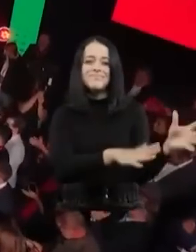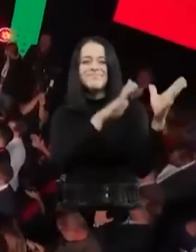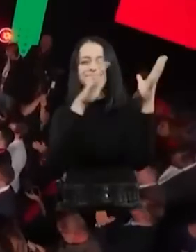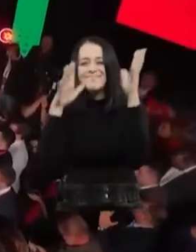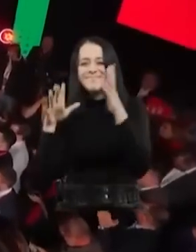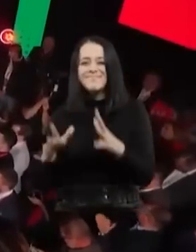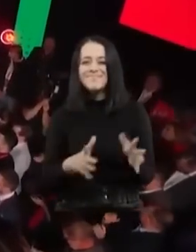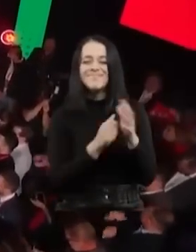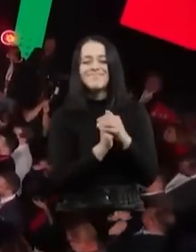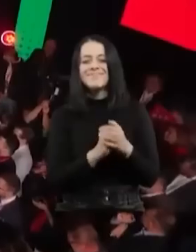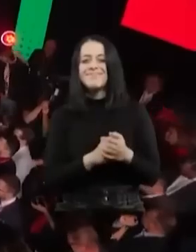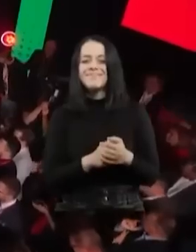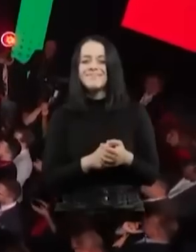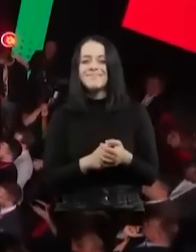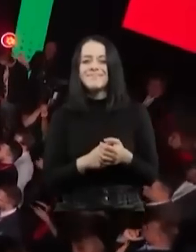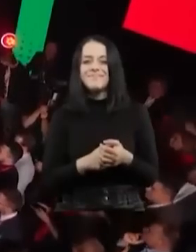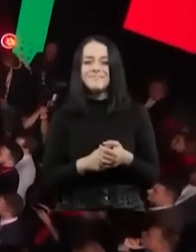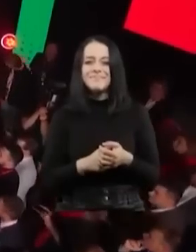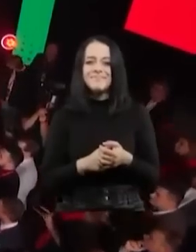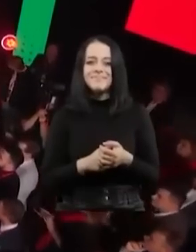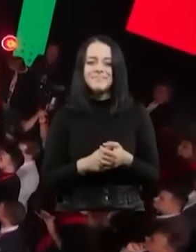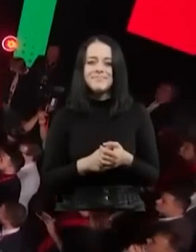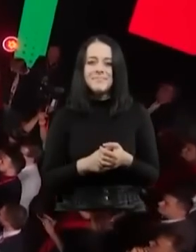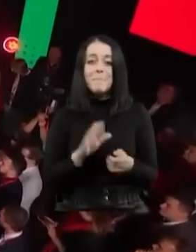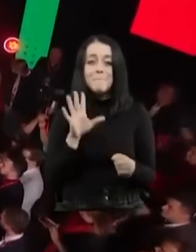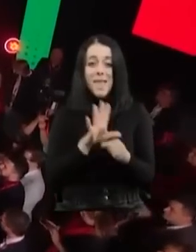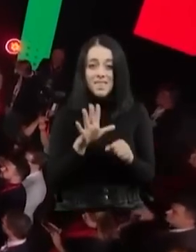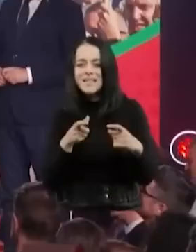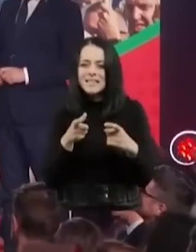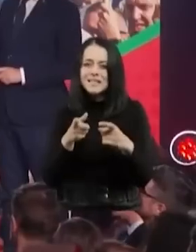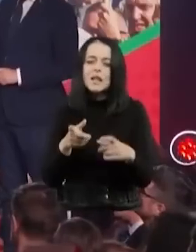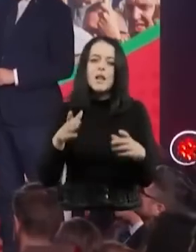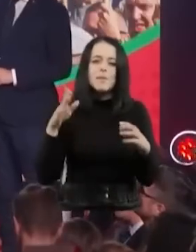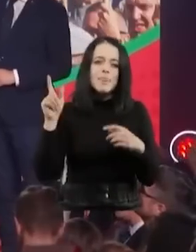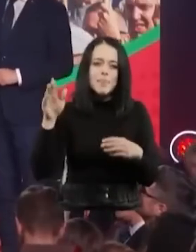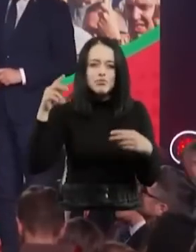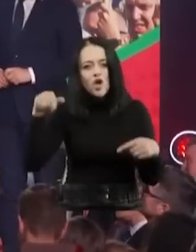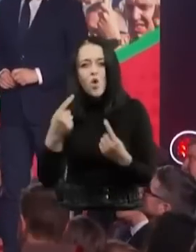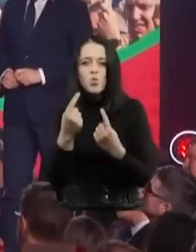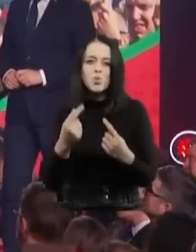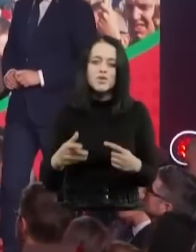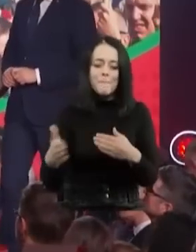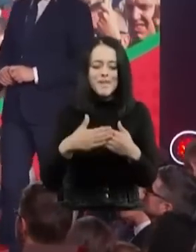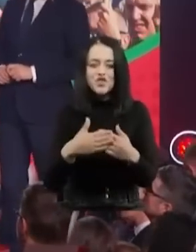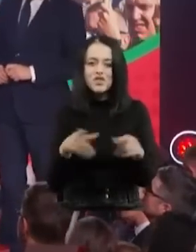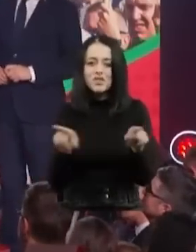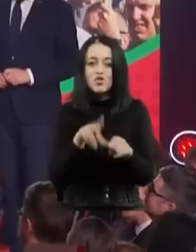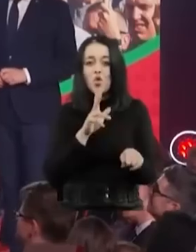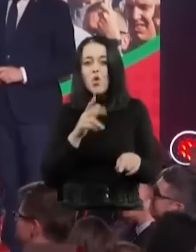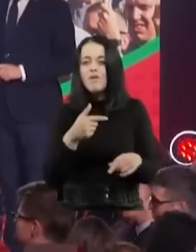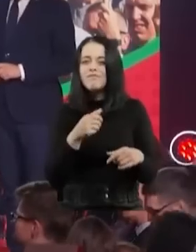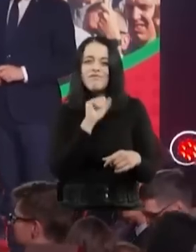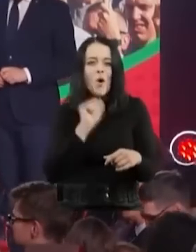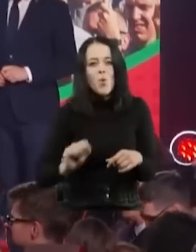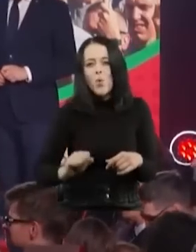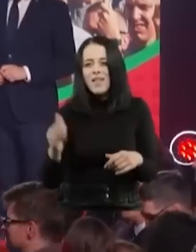jest jeszcze jedna opcja, o której mówią nasi informatorzy, a mianowicie, że Tusk stworzy rząd łącznie z